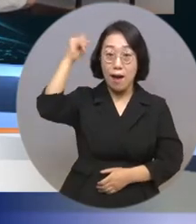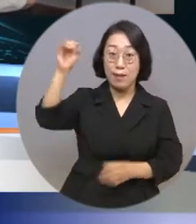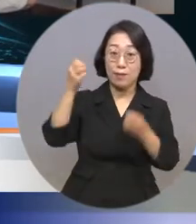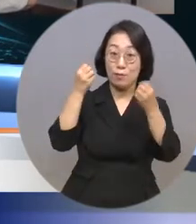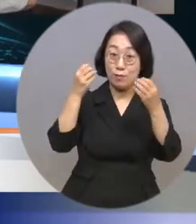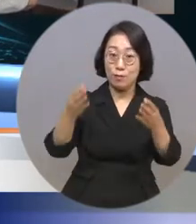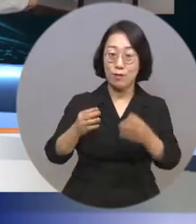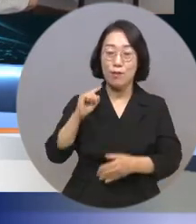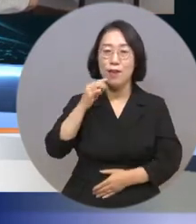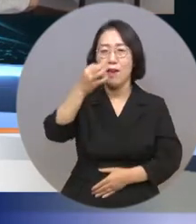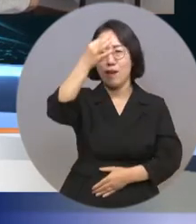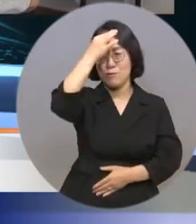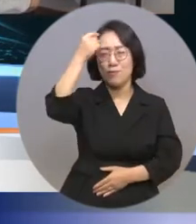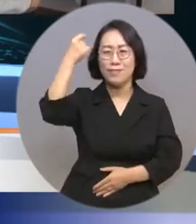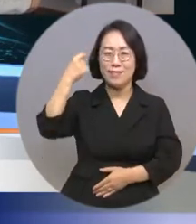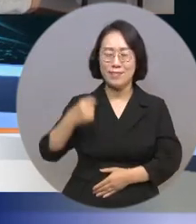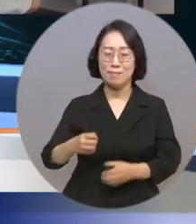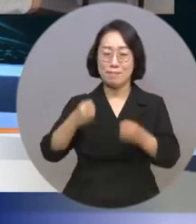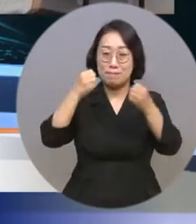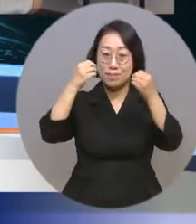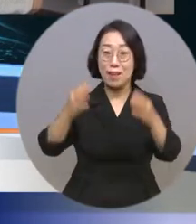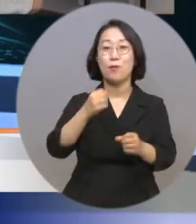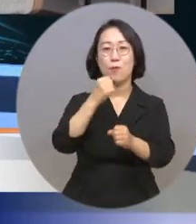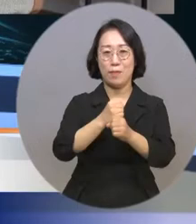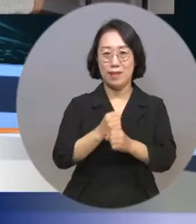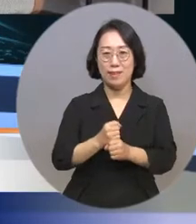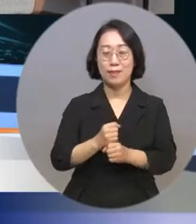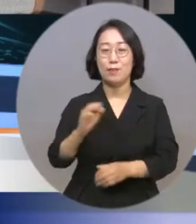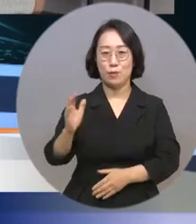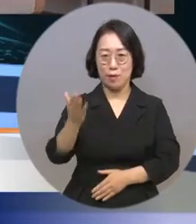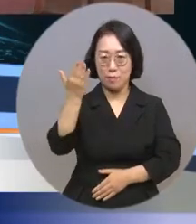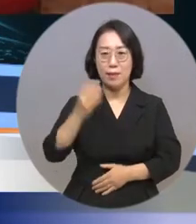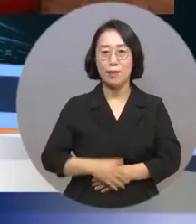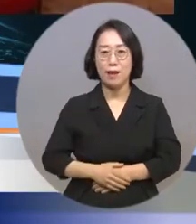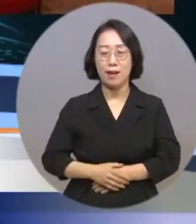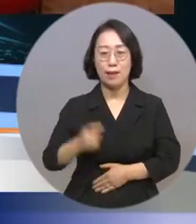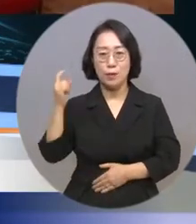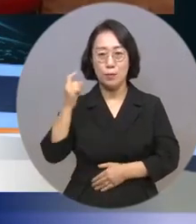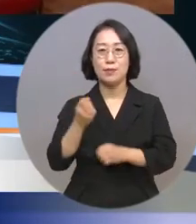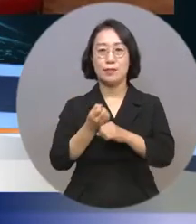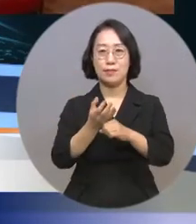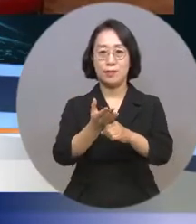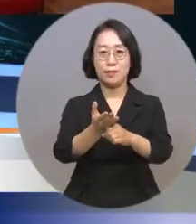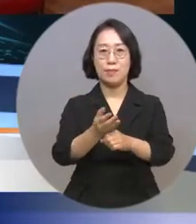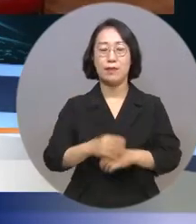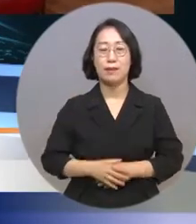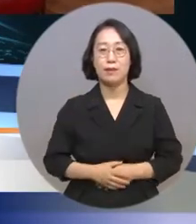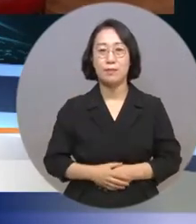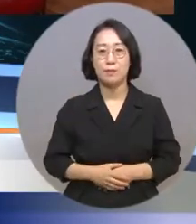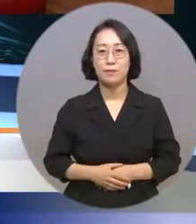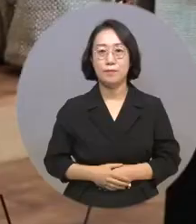만나 예술작품으로 재창조되기도 합니다. 자세한 내용 이소영 기자가 전합니다.